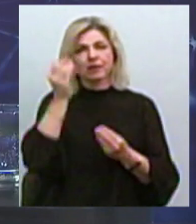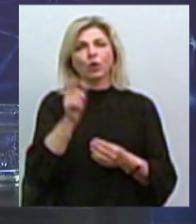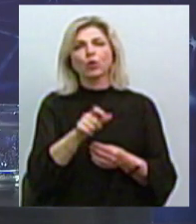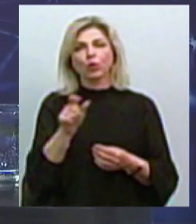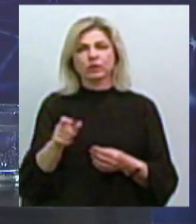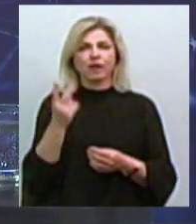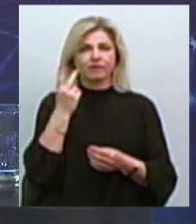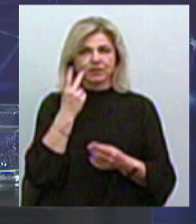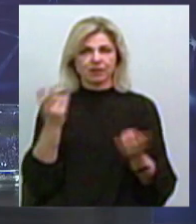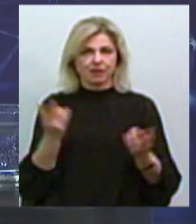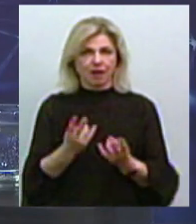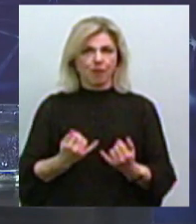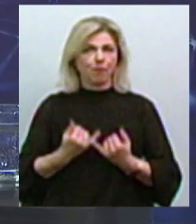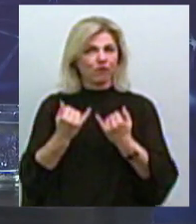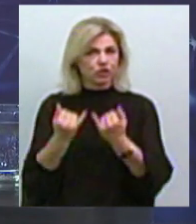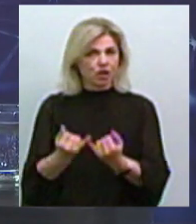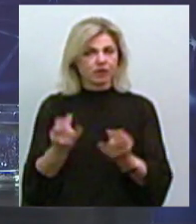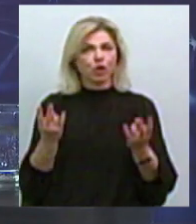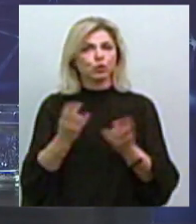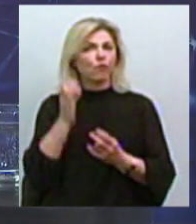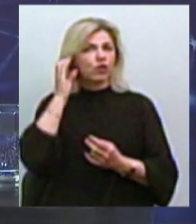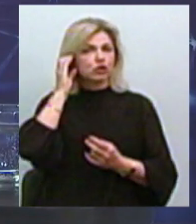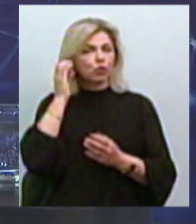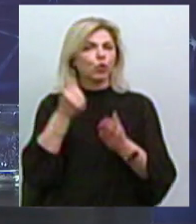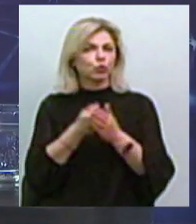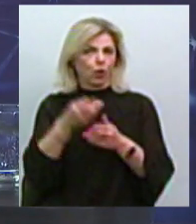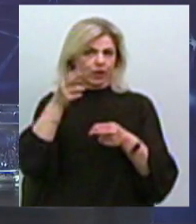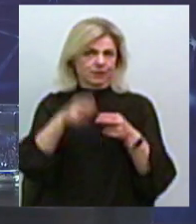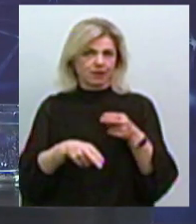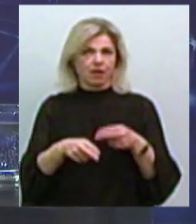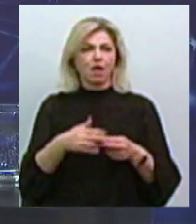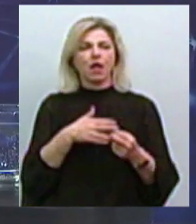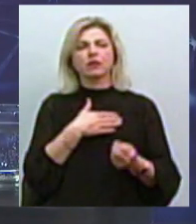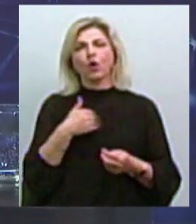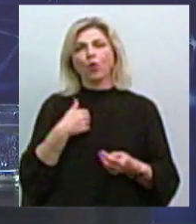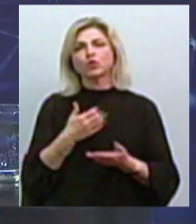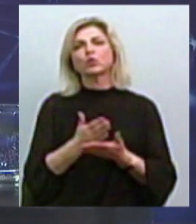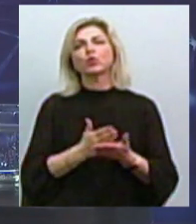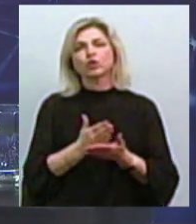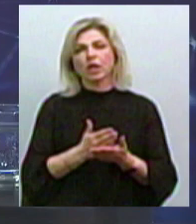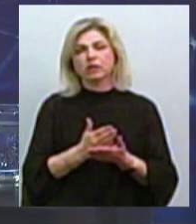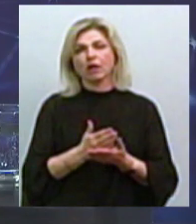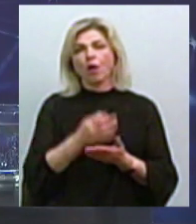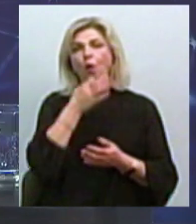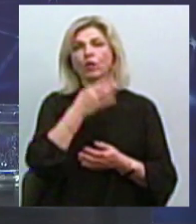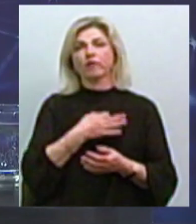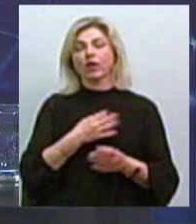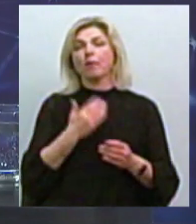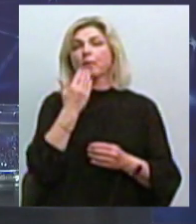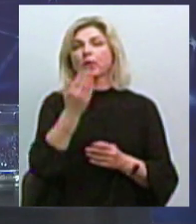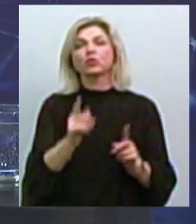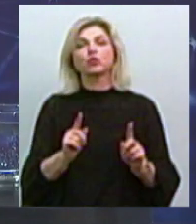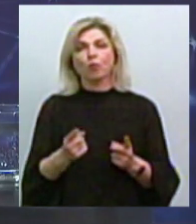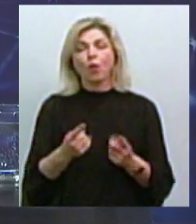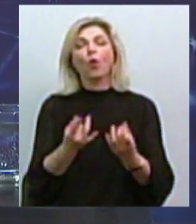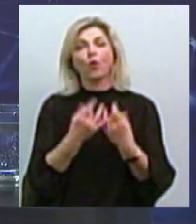завжди потрібно поважати і потрібно вислухати до кінця. Не хочу служити, я ж кажу, ще раз відповідь, да? Чому? От